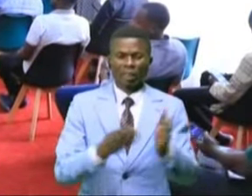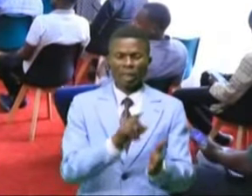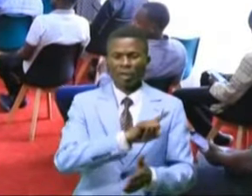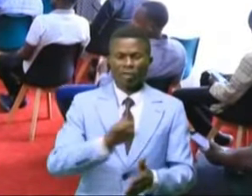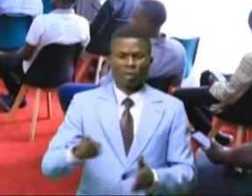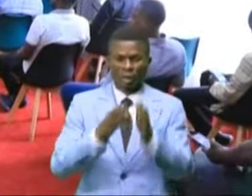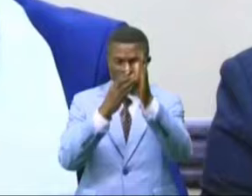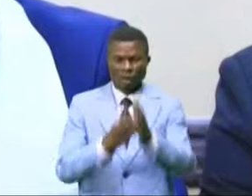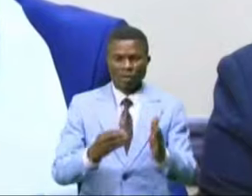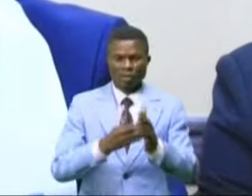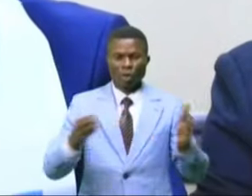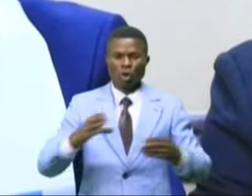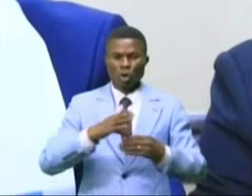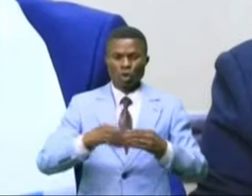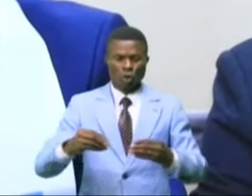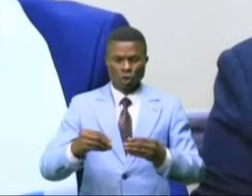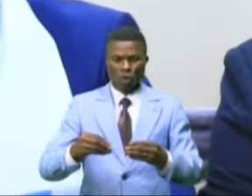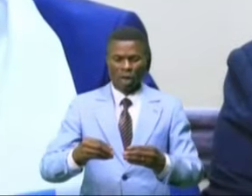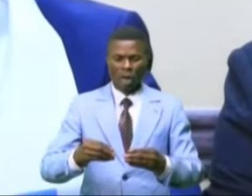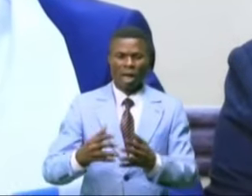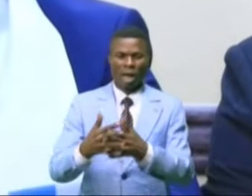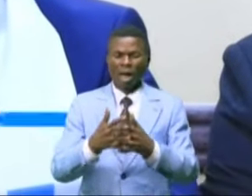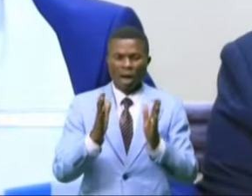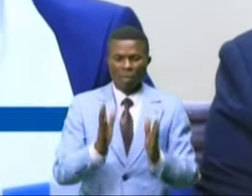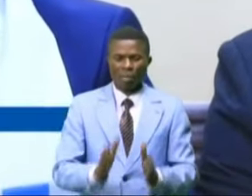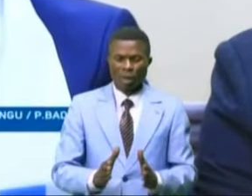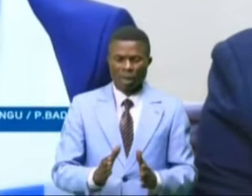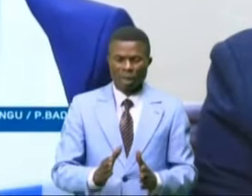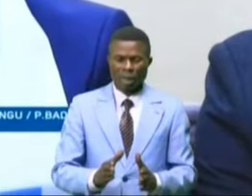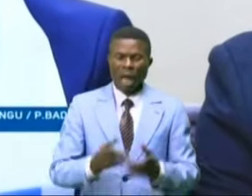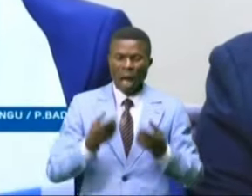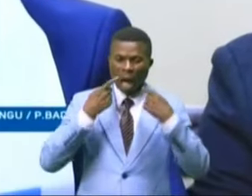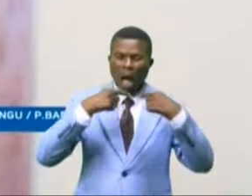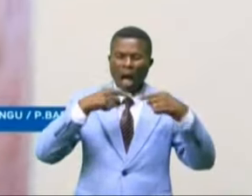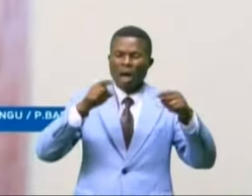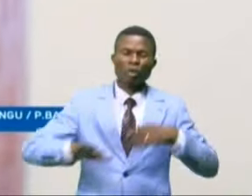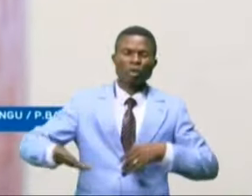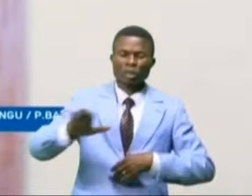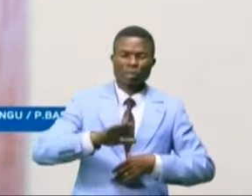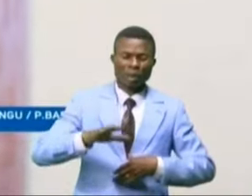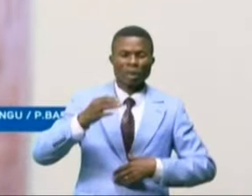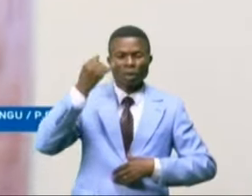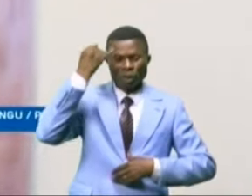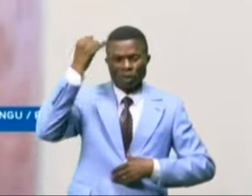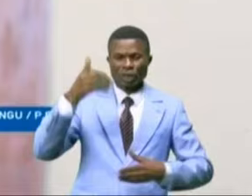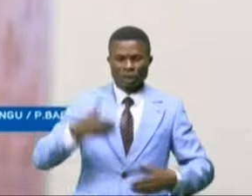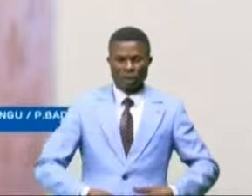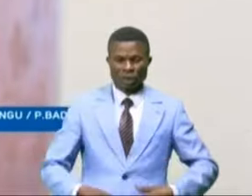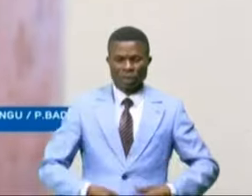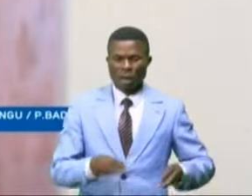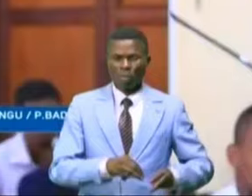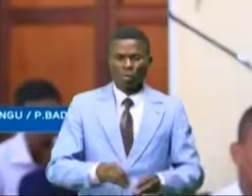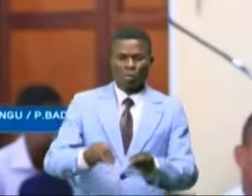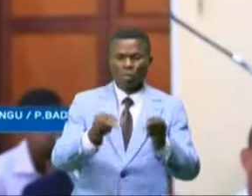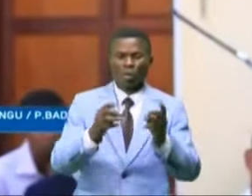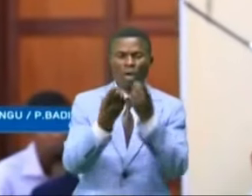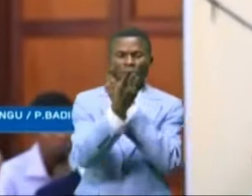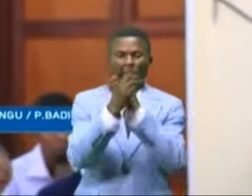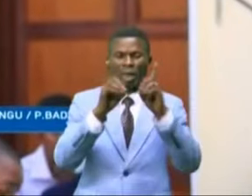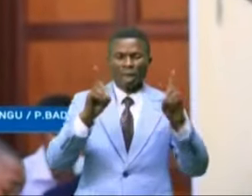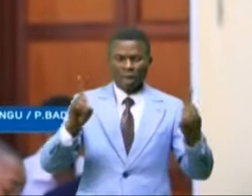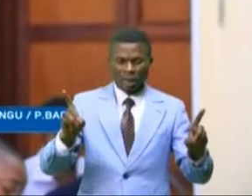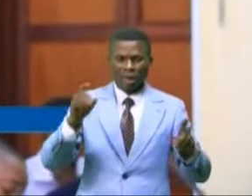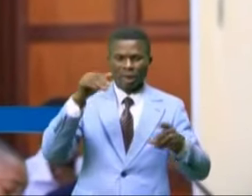9 990 dollars américains, veut faire entendre la voix de la jeunesse par les canaux démocratiques